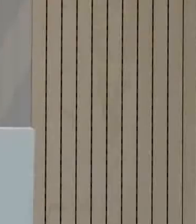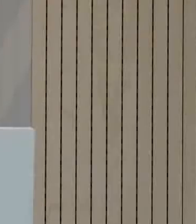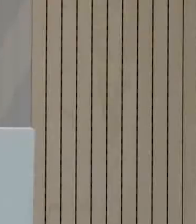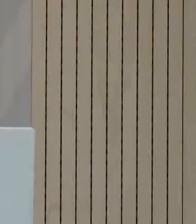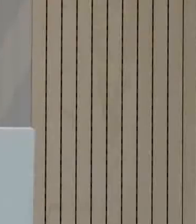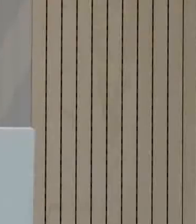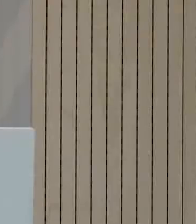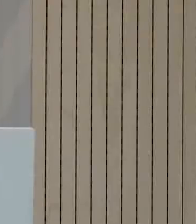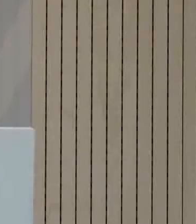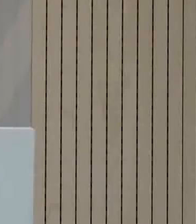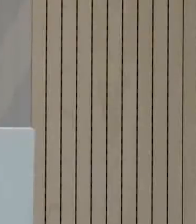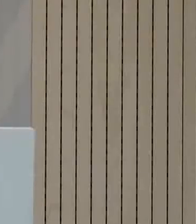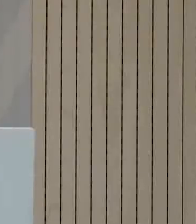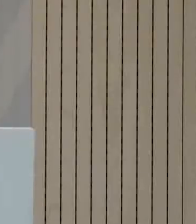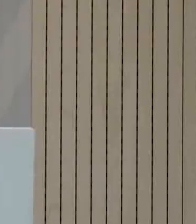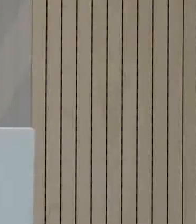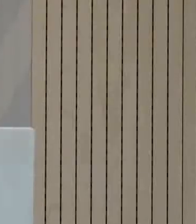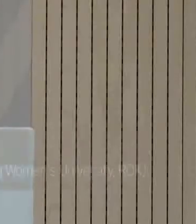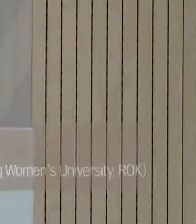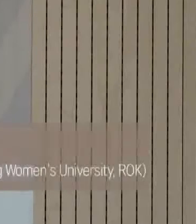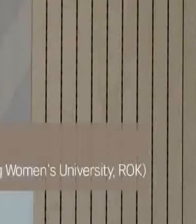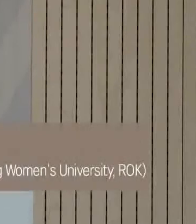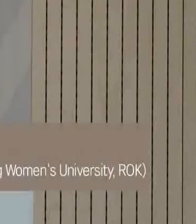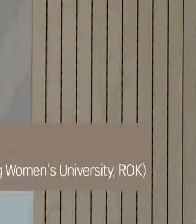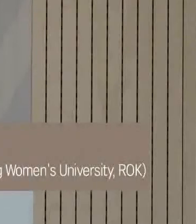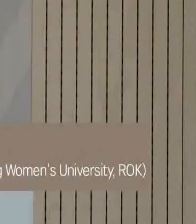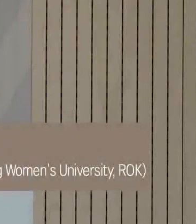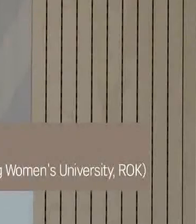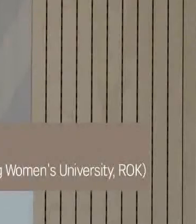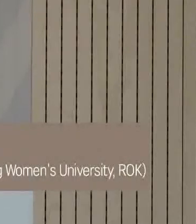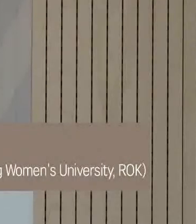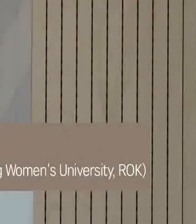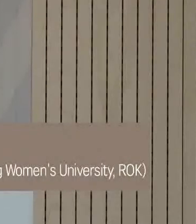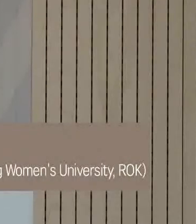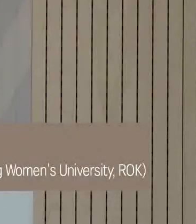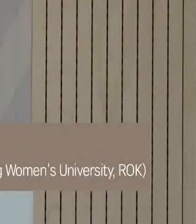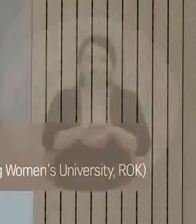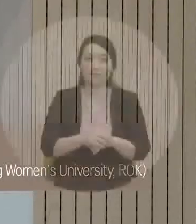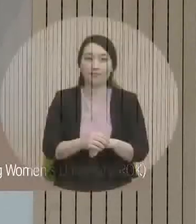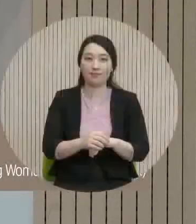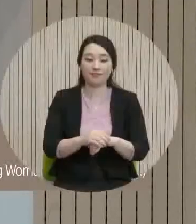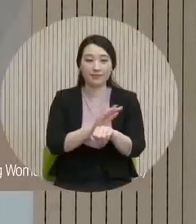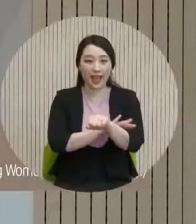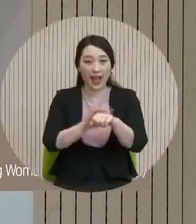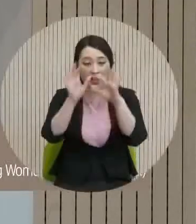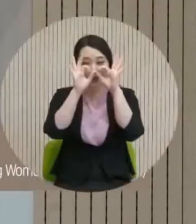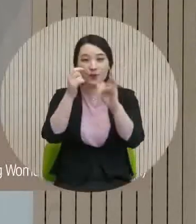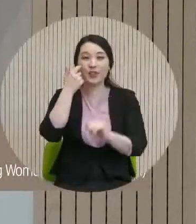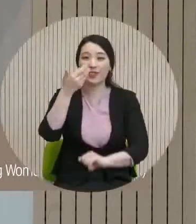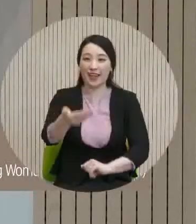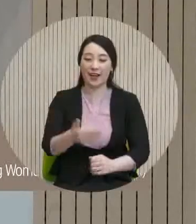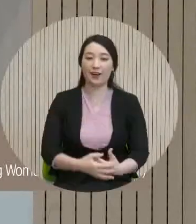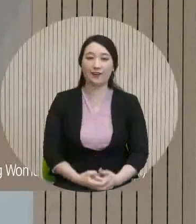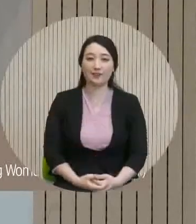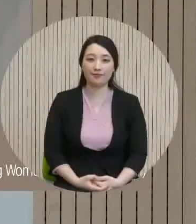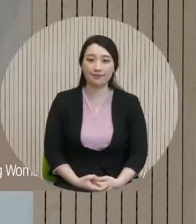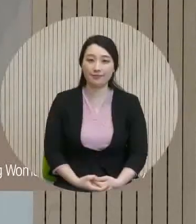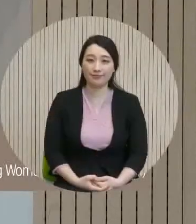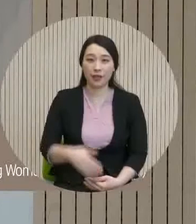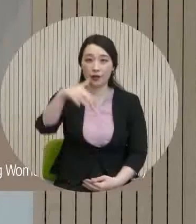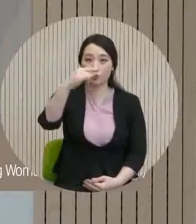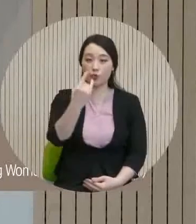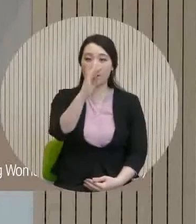판소리와 동화구연을 접목한 벌거벗은 임금님 판소리 동화구연 공연 잘 감상하셨는지요?